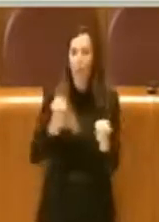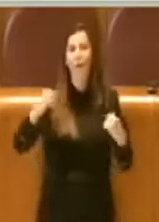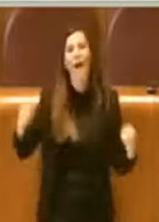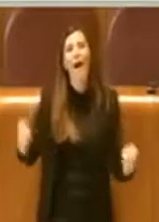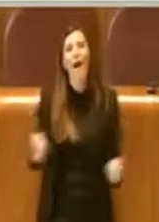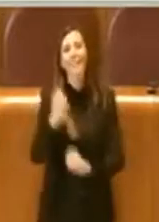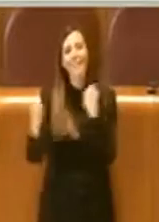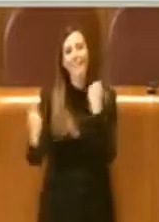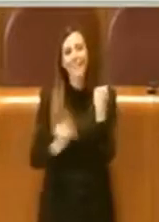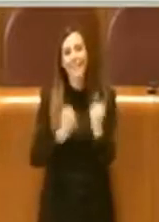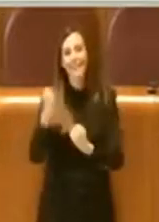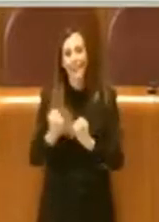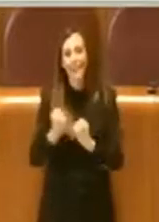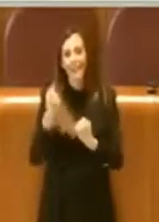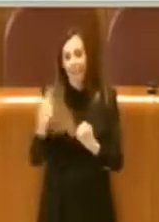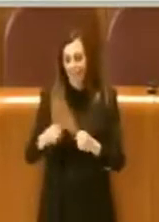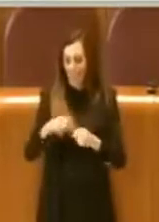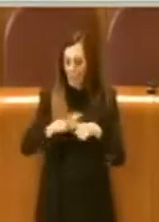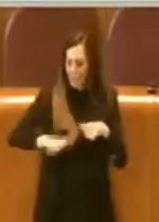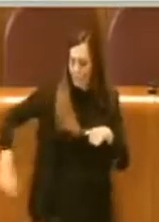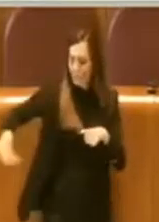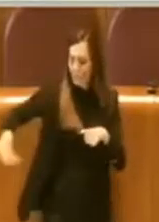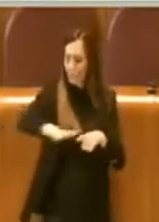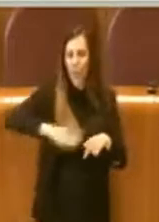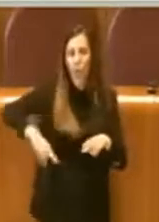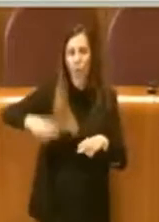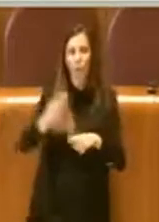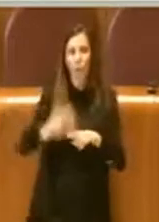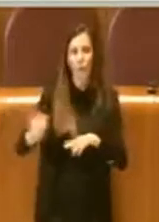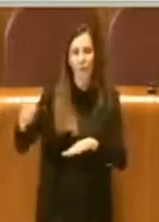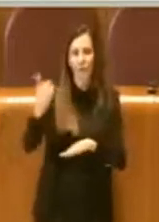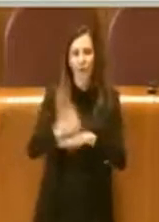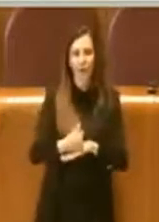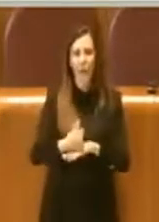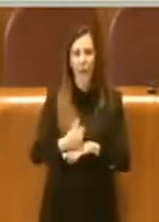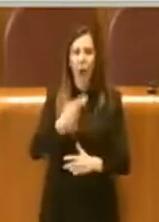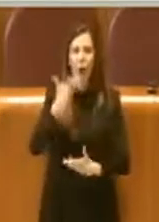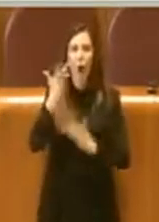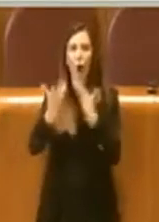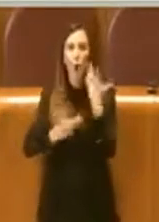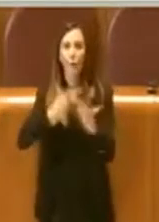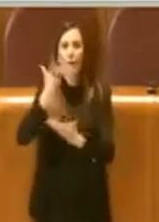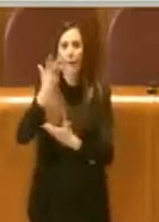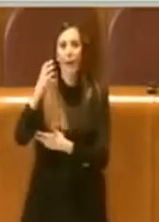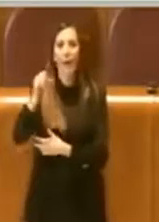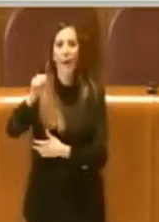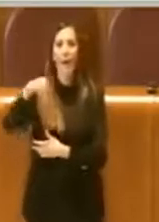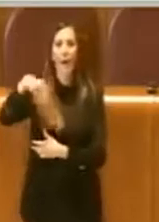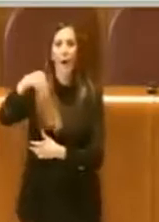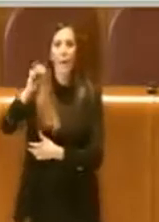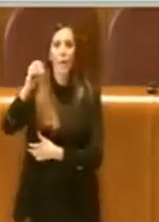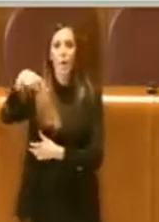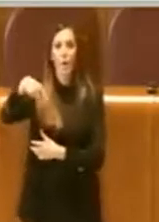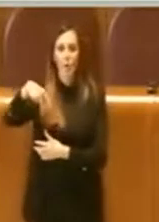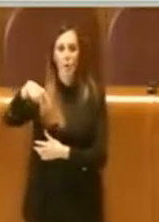sul territorio tutto di Roma Capitale, dall'Opera Camion, che ovviamente